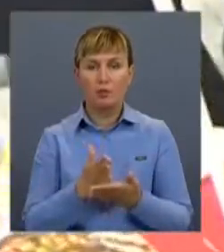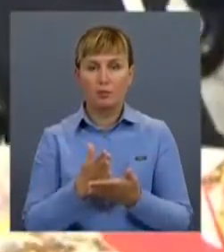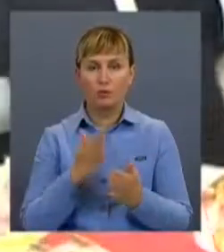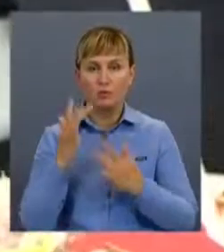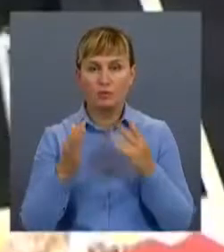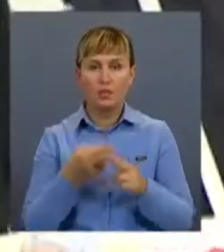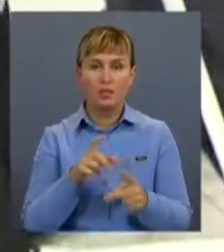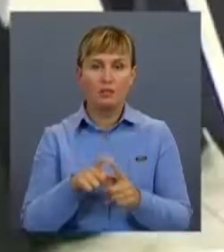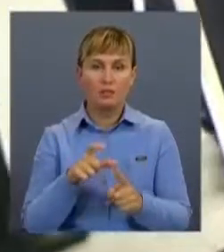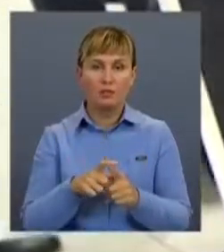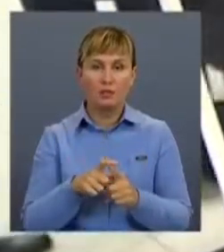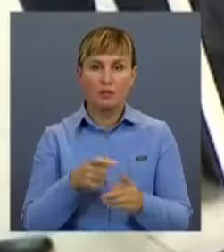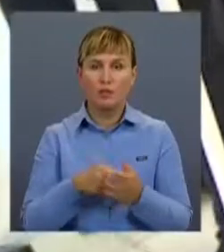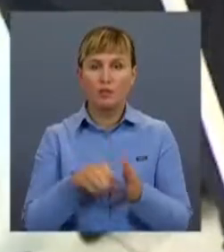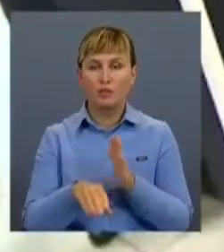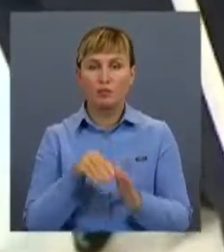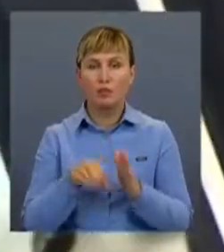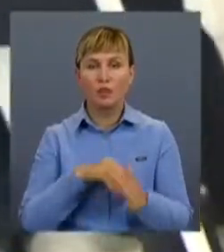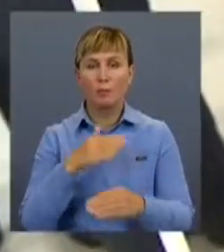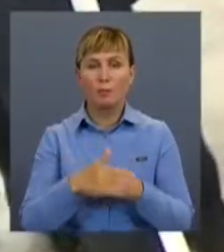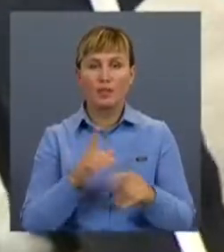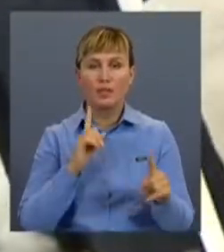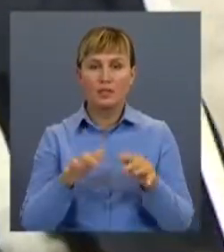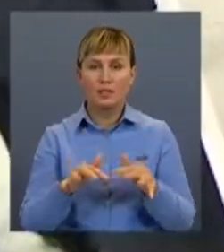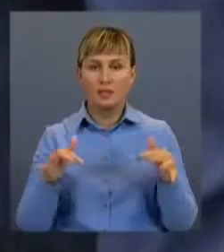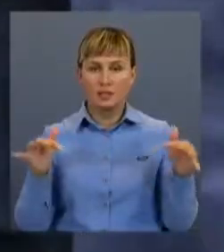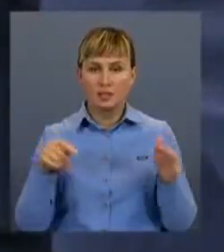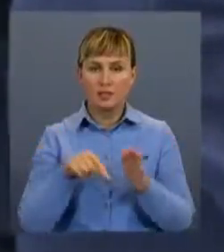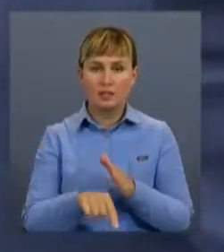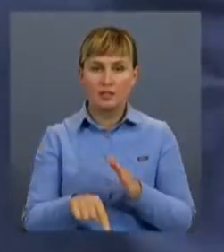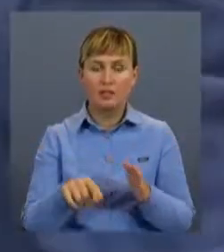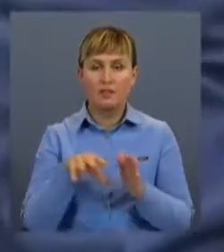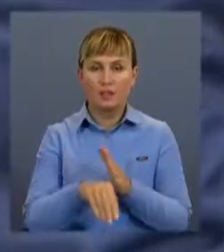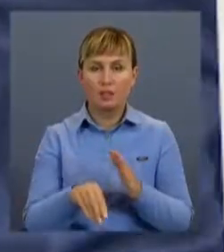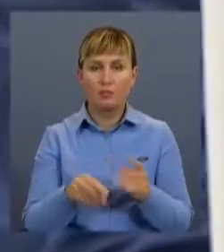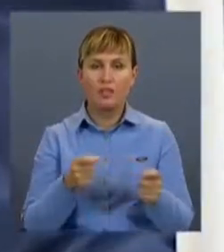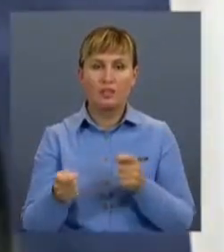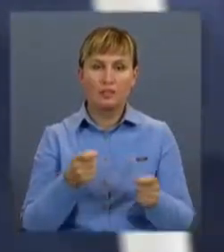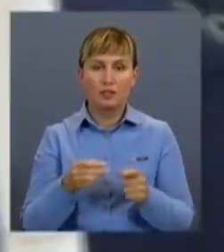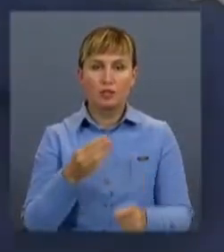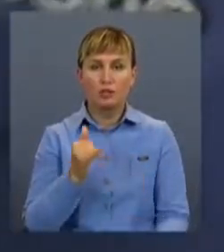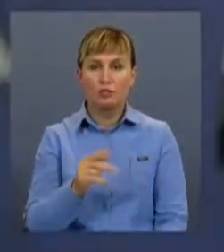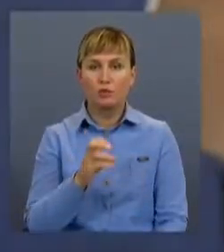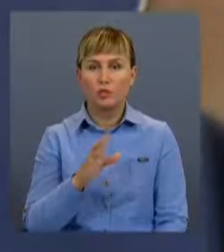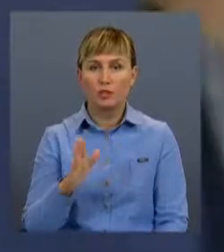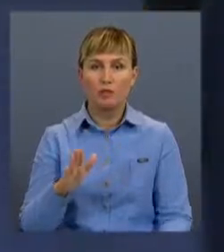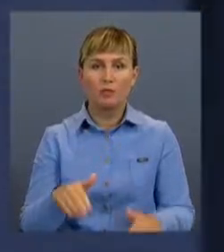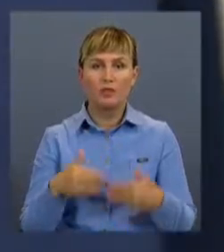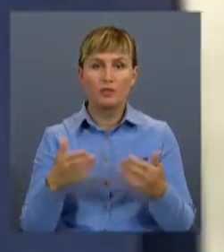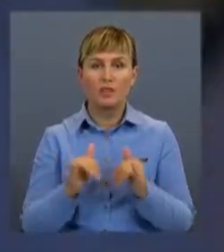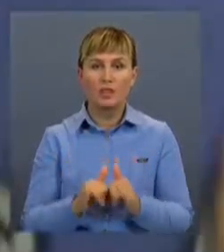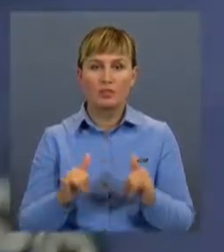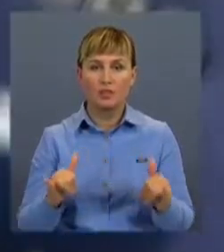слова минсельхоз накормил депутатов перед заседанием прав часа ведомства возглавляемые шукеев им предлагают интенсивно